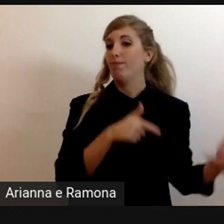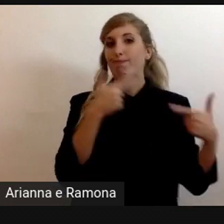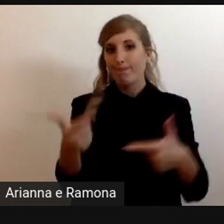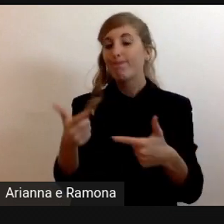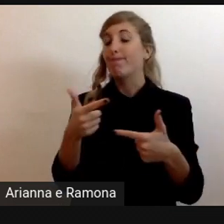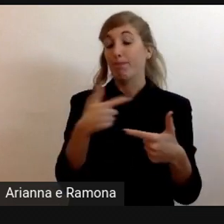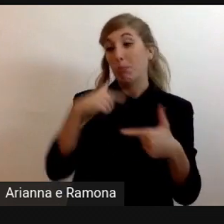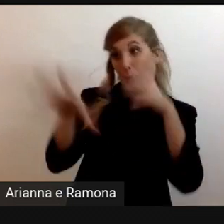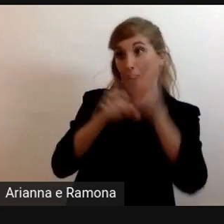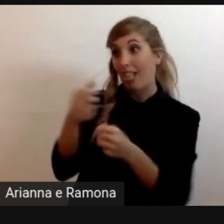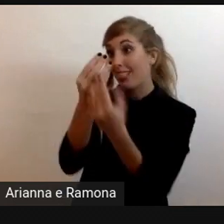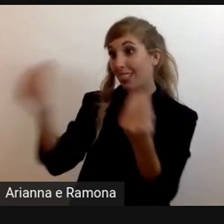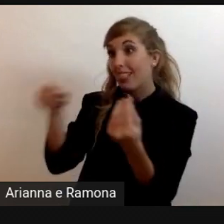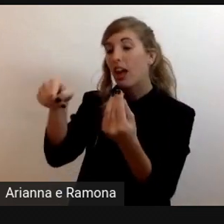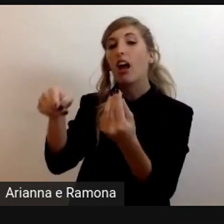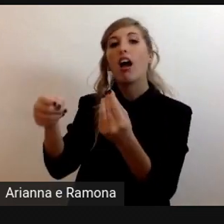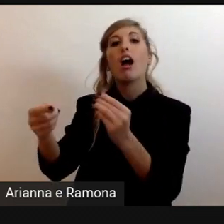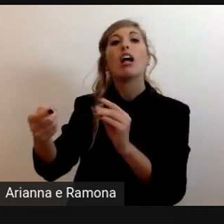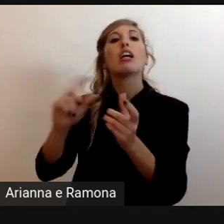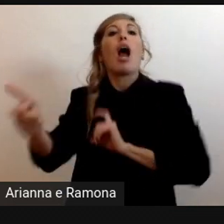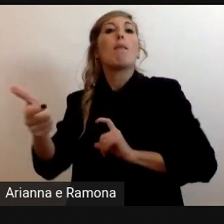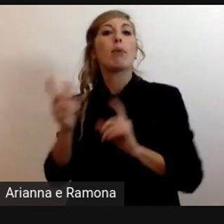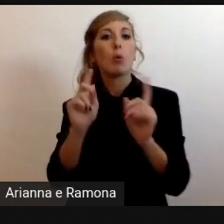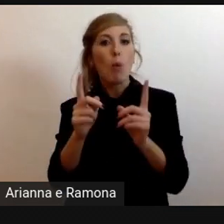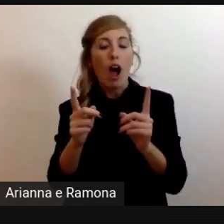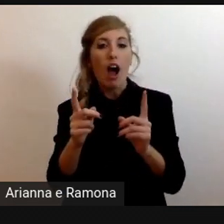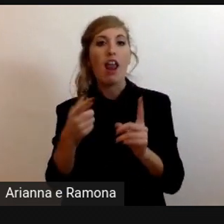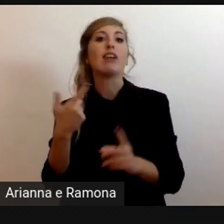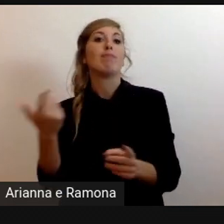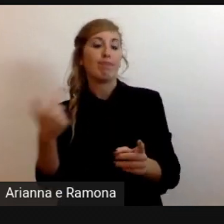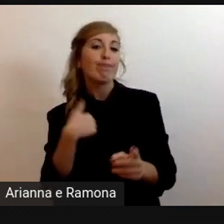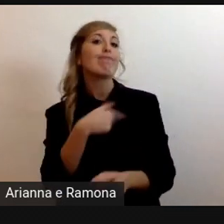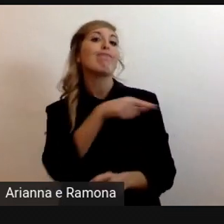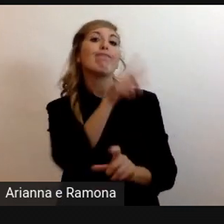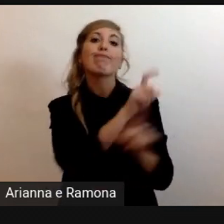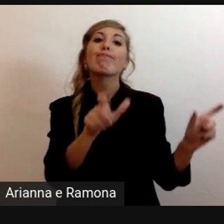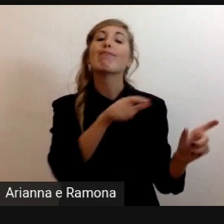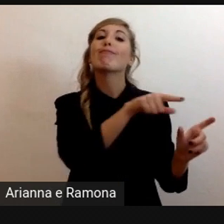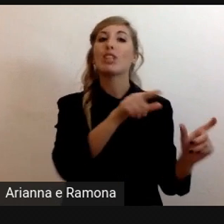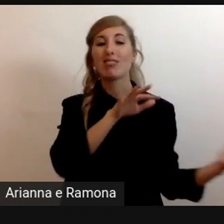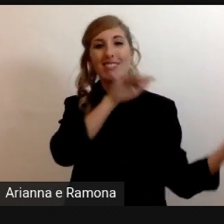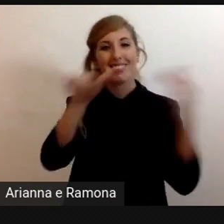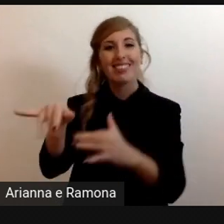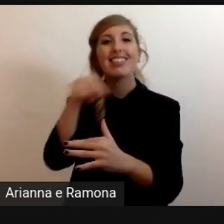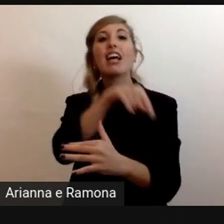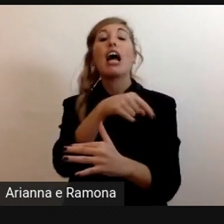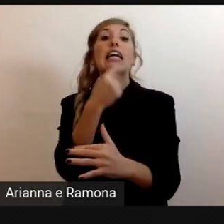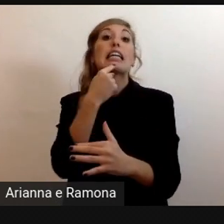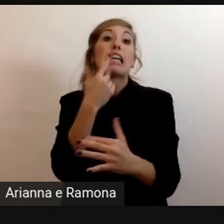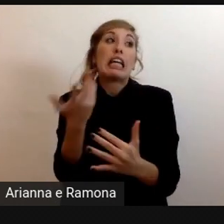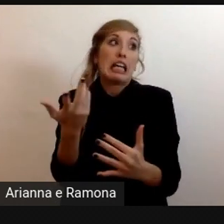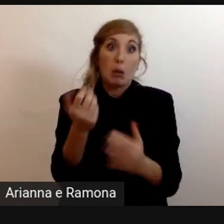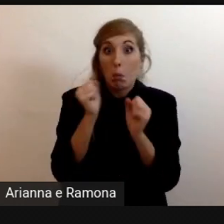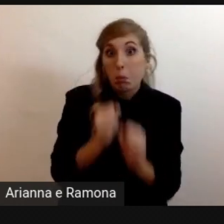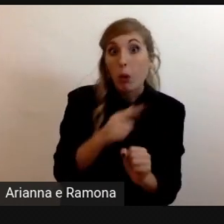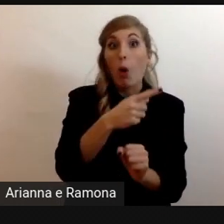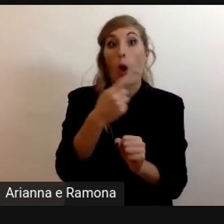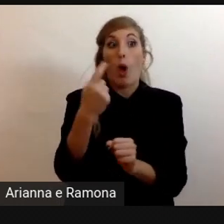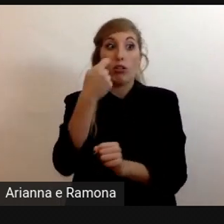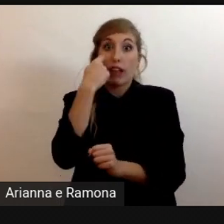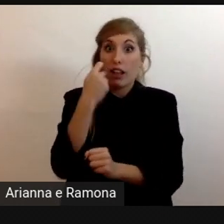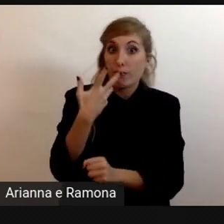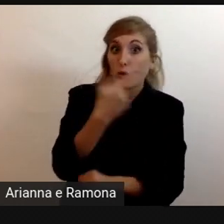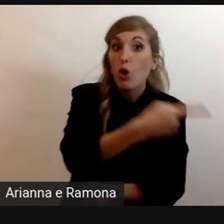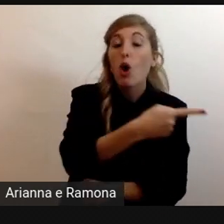questi doni ricevuti chiesto al pubblico per chi ne avesse disponibilità e interesse di